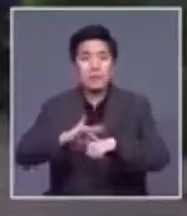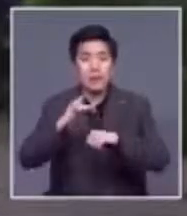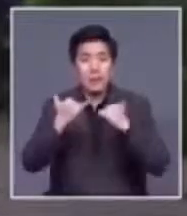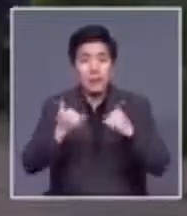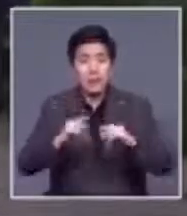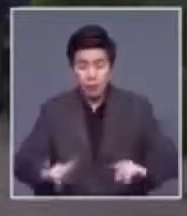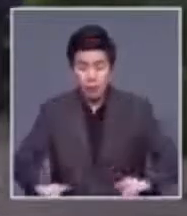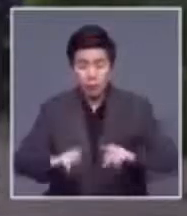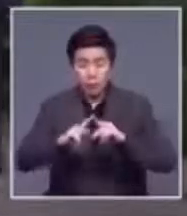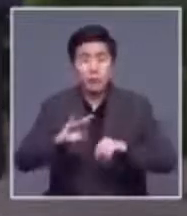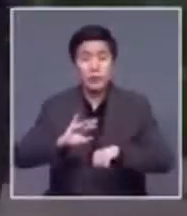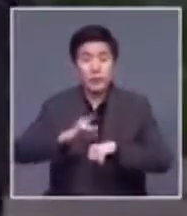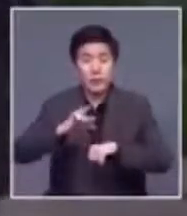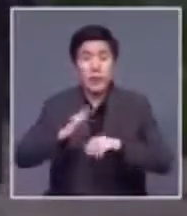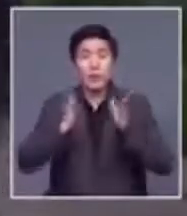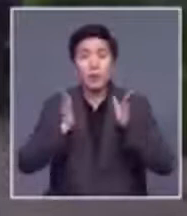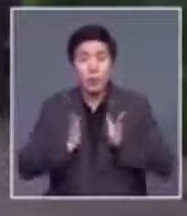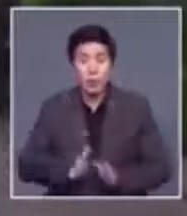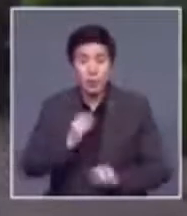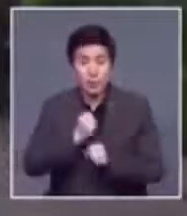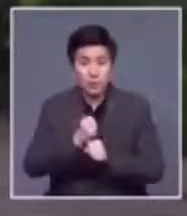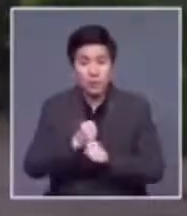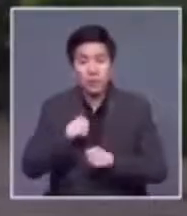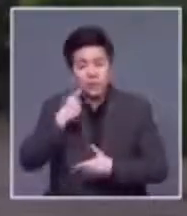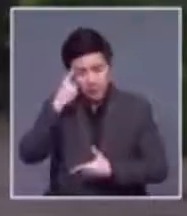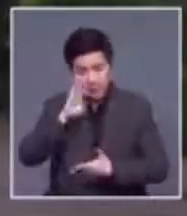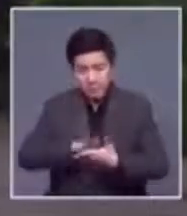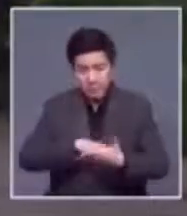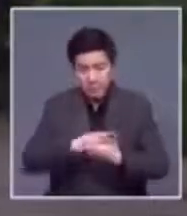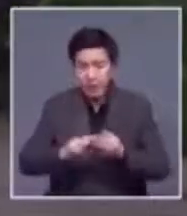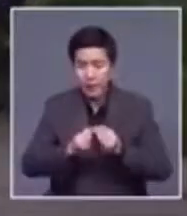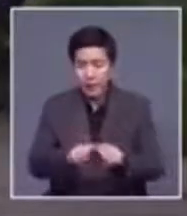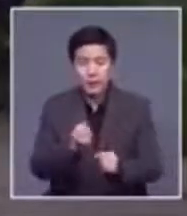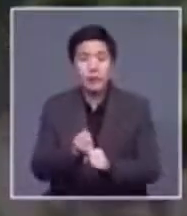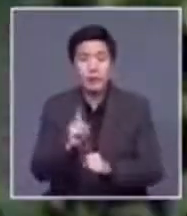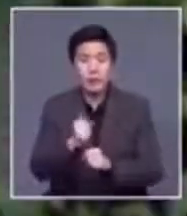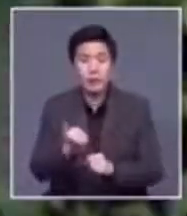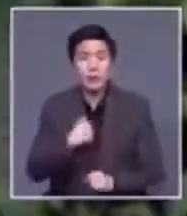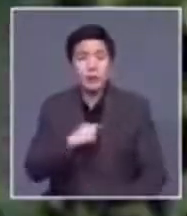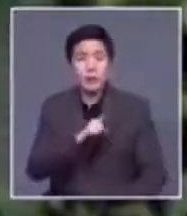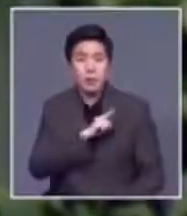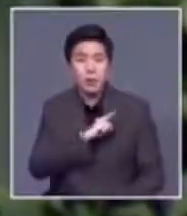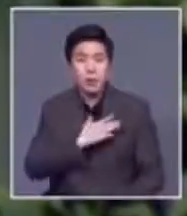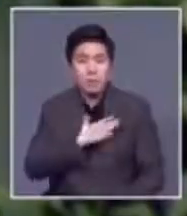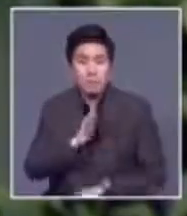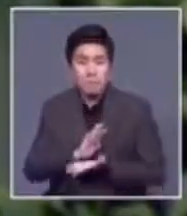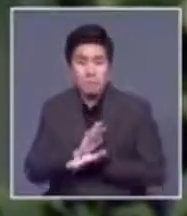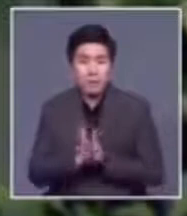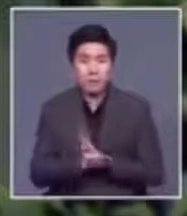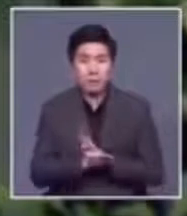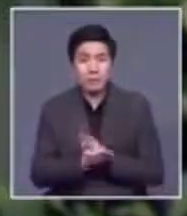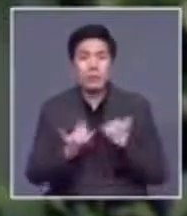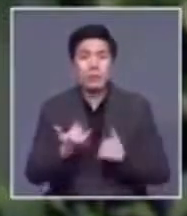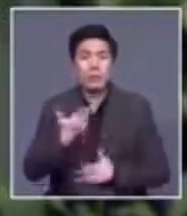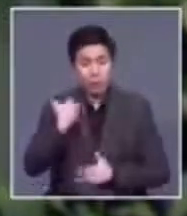วงเองค่ะท่านรัฐมนตรีได้ให้นโยบายแนวทางปฏิบัติงานยังไงบ้างคะ คือวันนี้เราก็ต้องเปลี่ยนบทบาทตัวเองนะครับจากเดิมเนี่ยเจ้าที่ของรัฐก็จะหน้